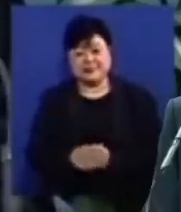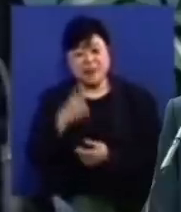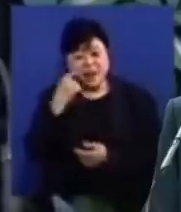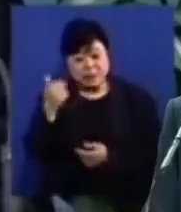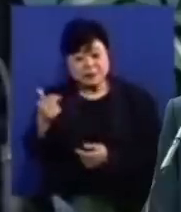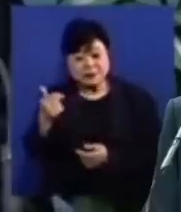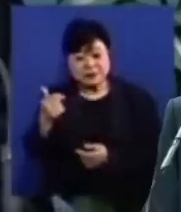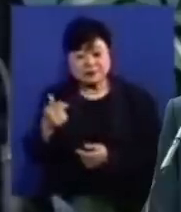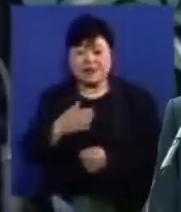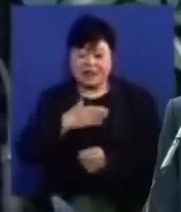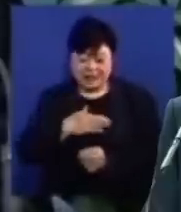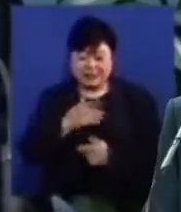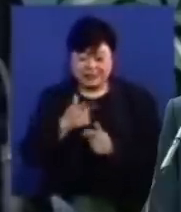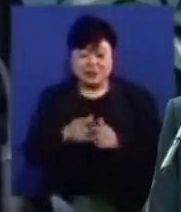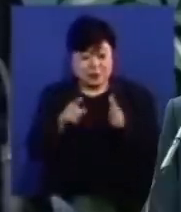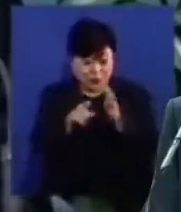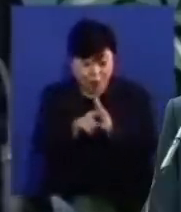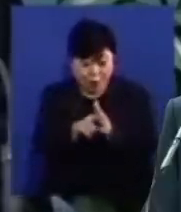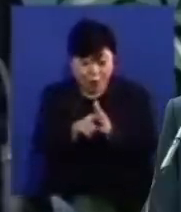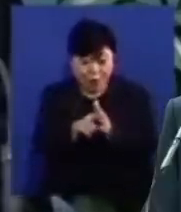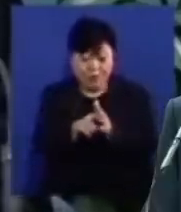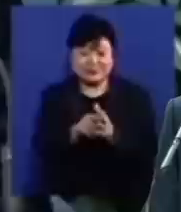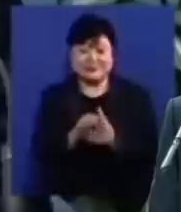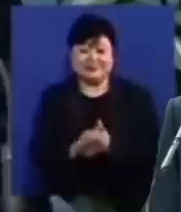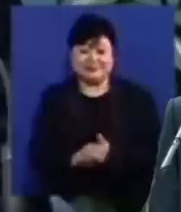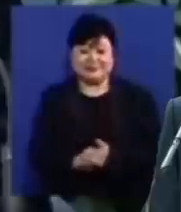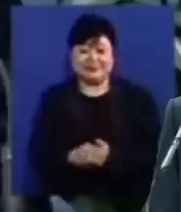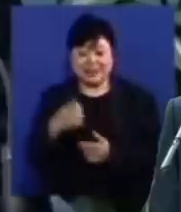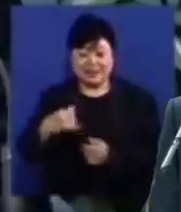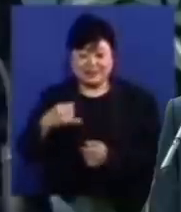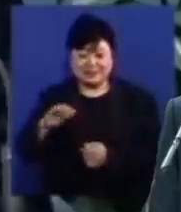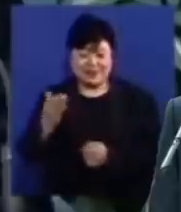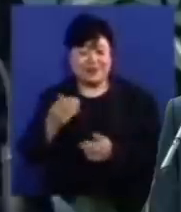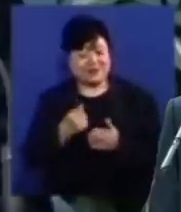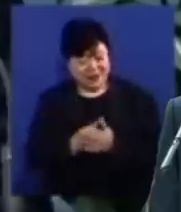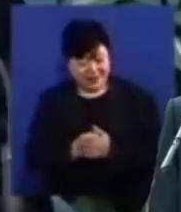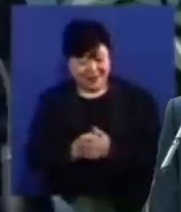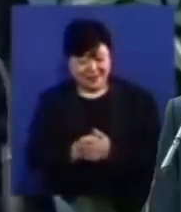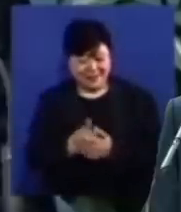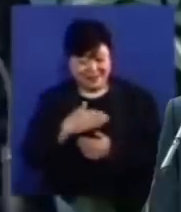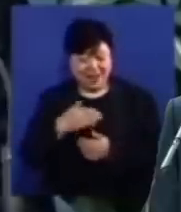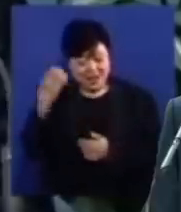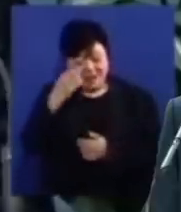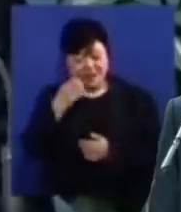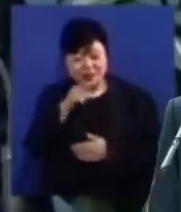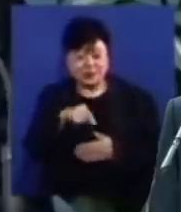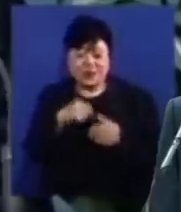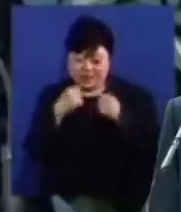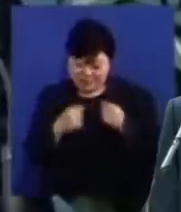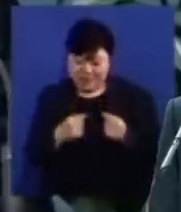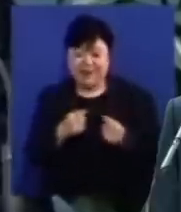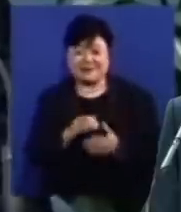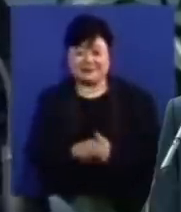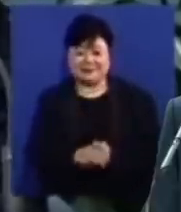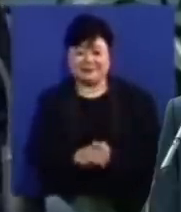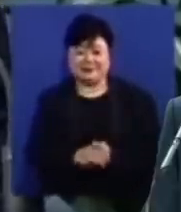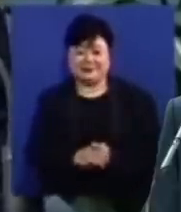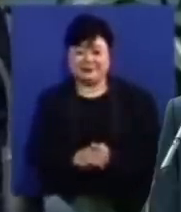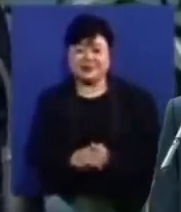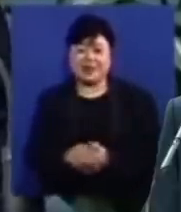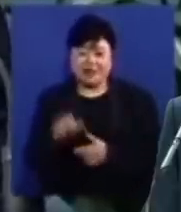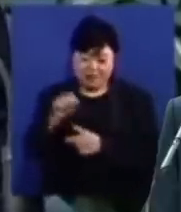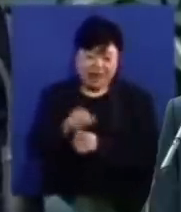아버지는 여러분 보고 너 예수 믿고 내 자식이 되었구나. 나의 영이 너희 속에 있구나. 내가